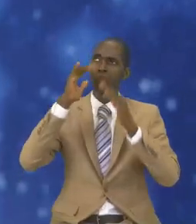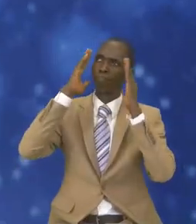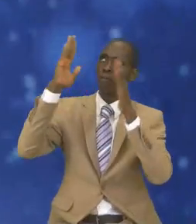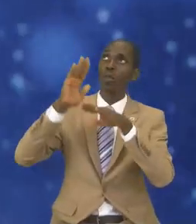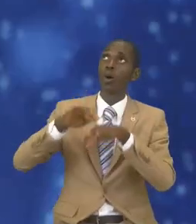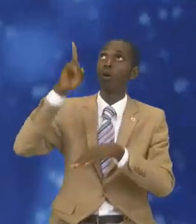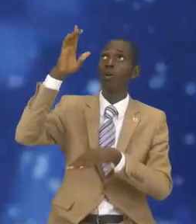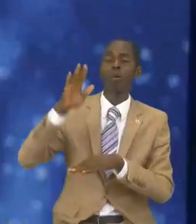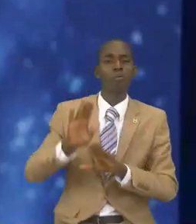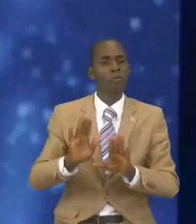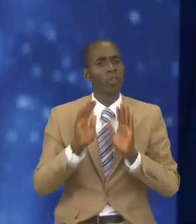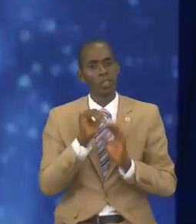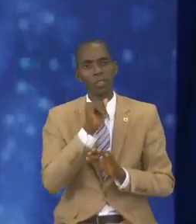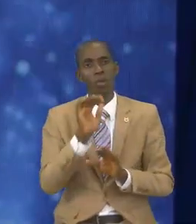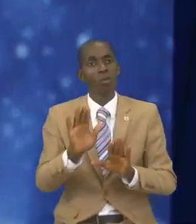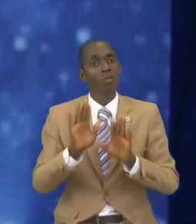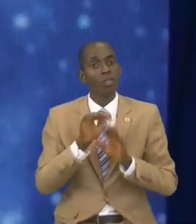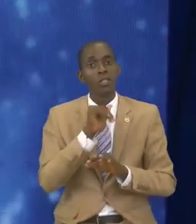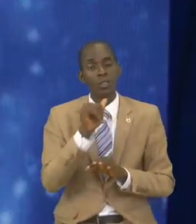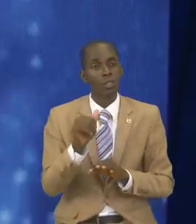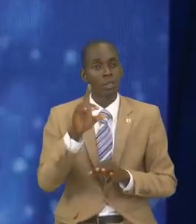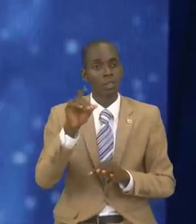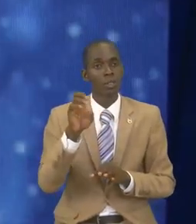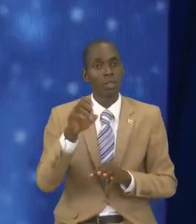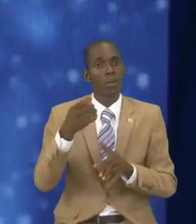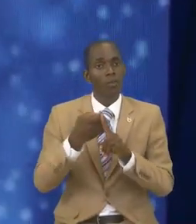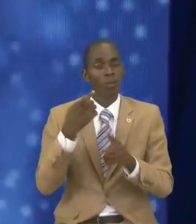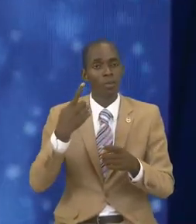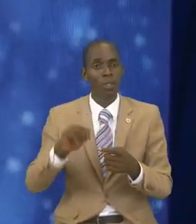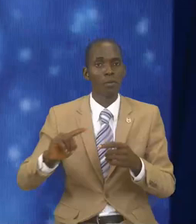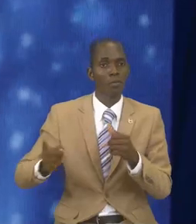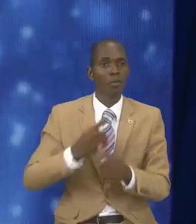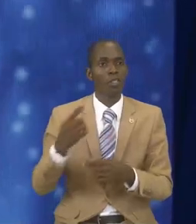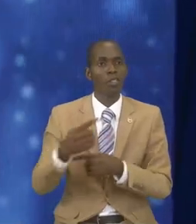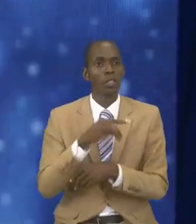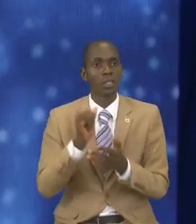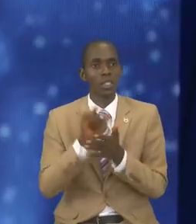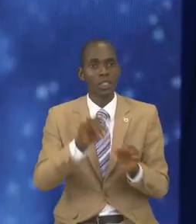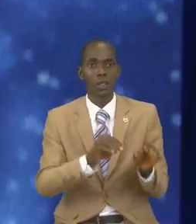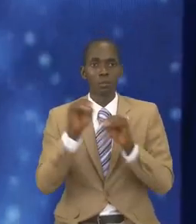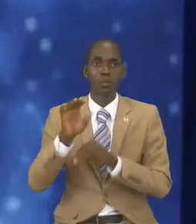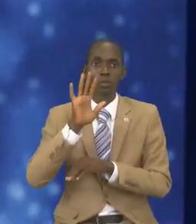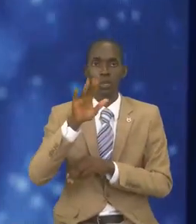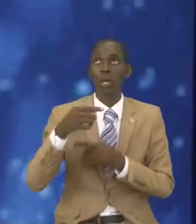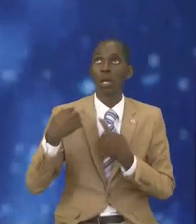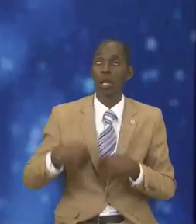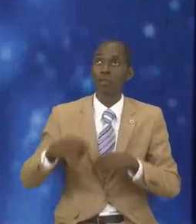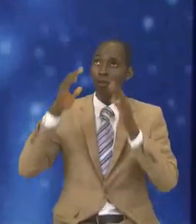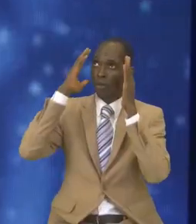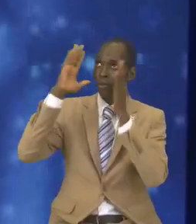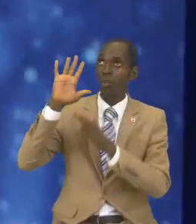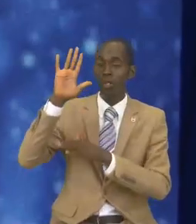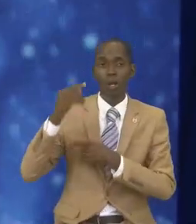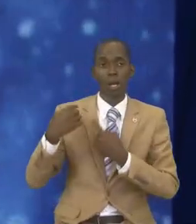rien. Ne crains rien, Daniel, car dès le premier jour, tu as eu à cœur de comprendre et de t'humilier,